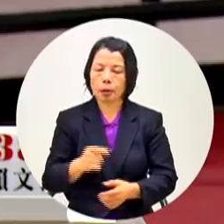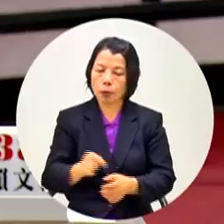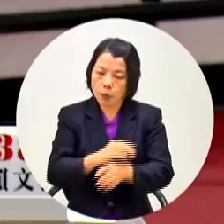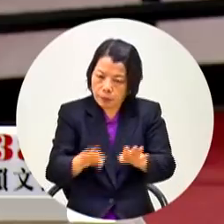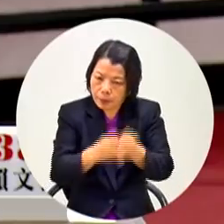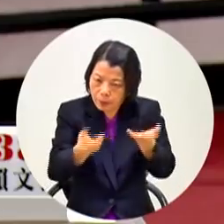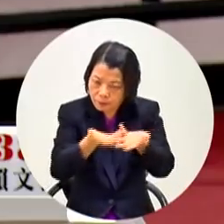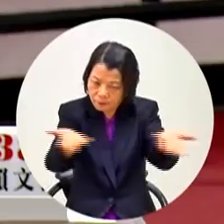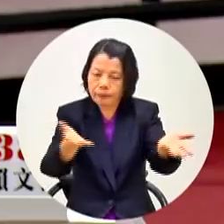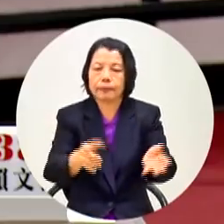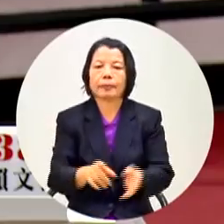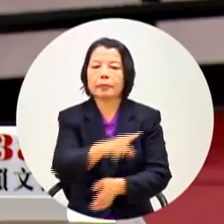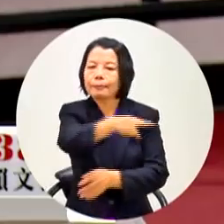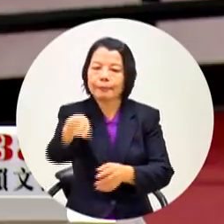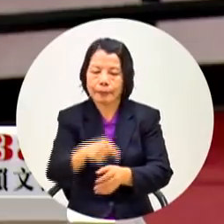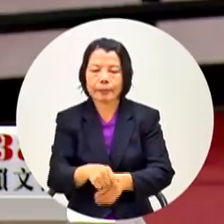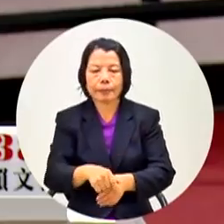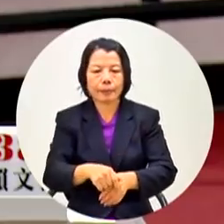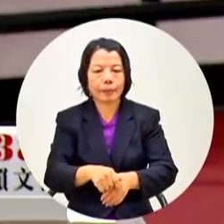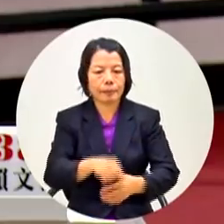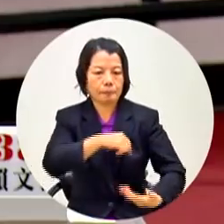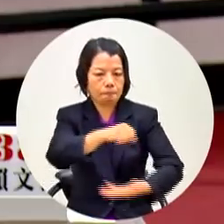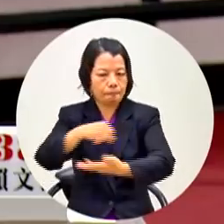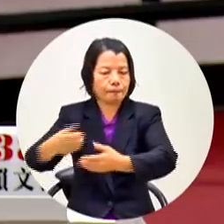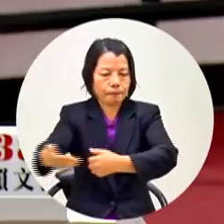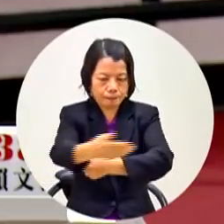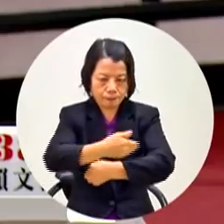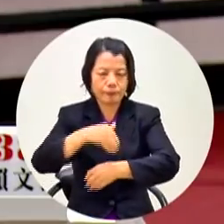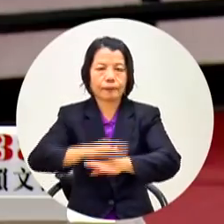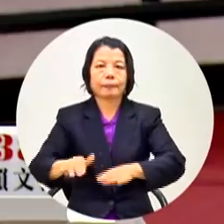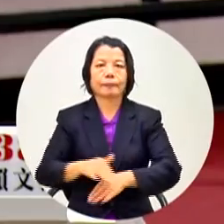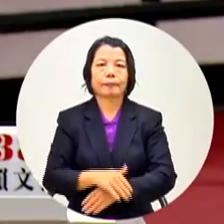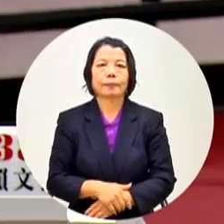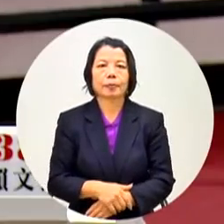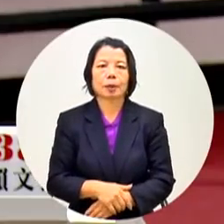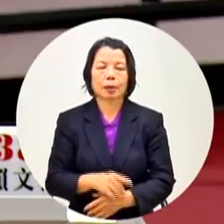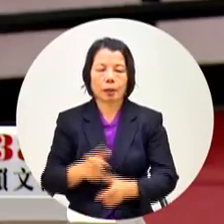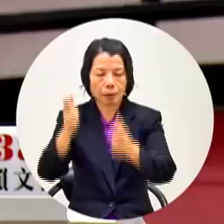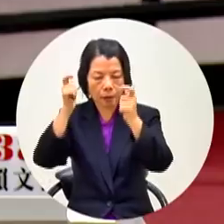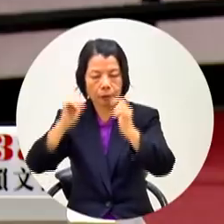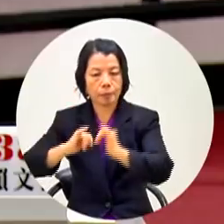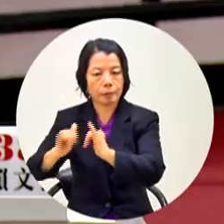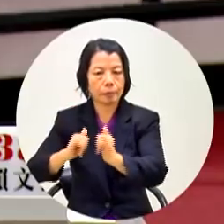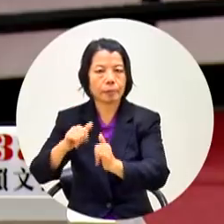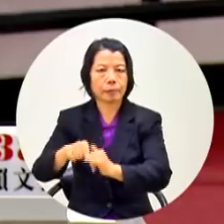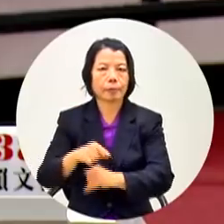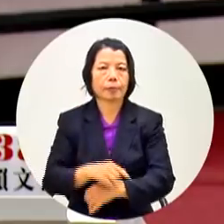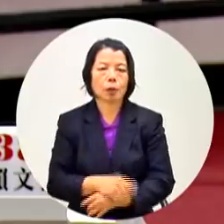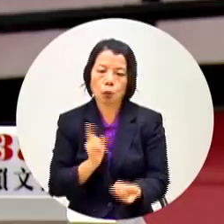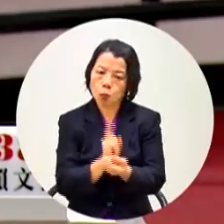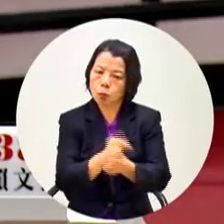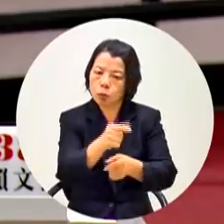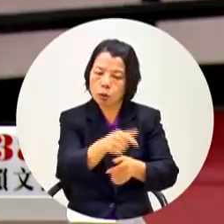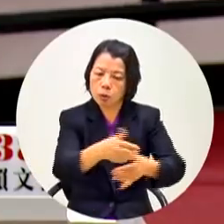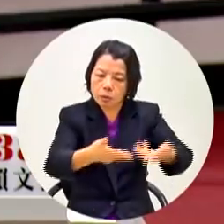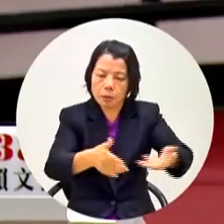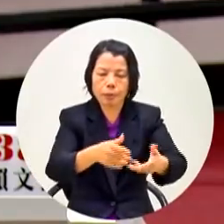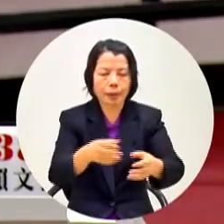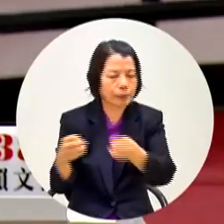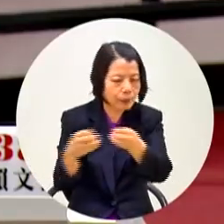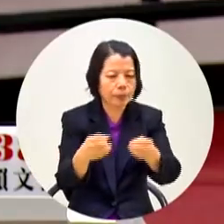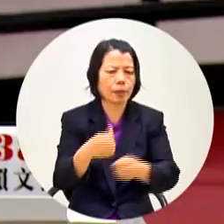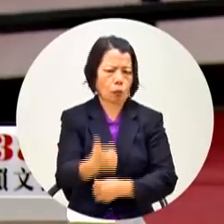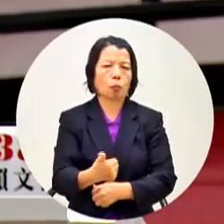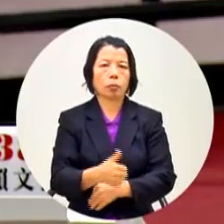执行，到目前为止我觉得高雄市民谈这个事情都是一种开放的态度， 让我们容许我们跟学者专家之